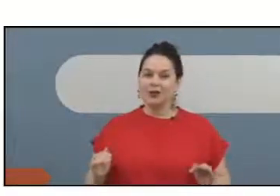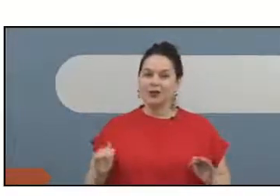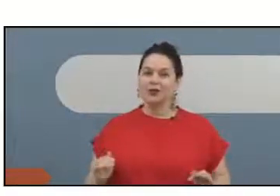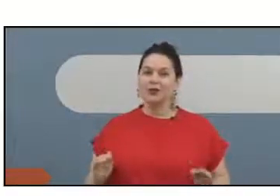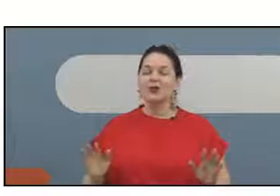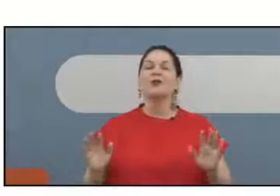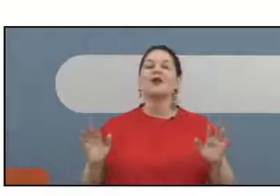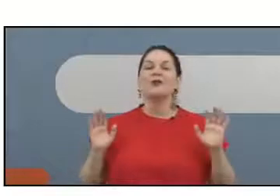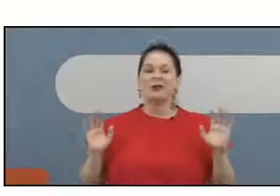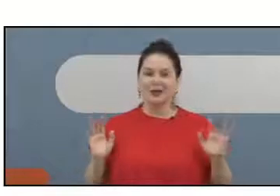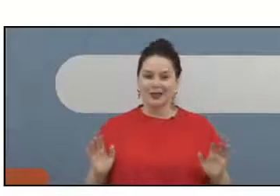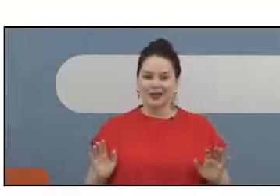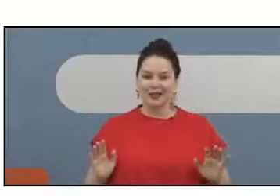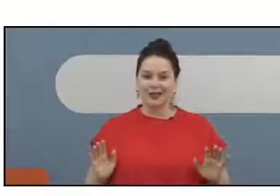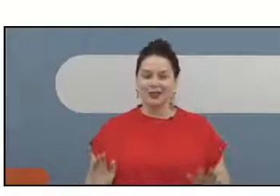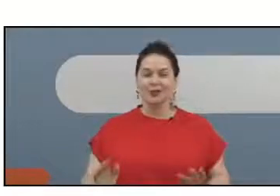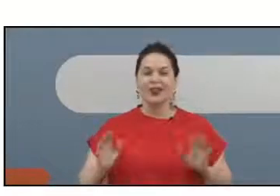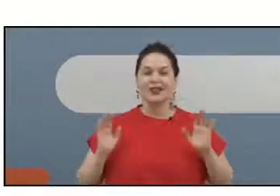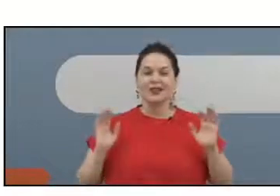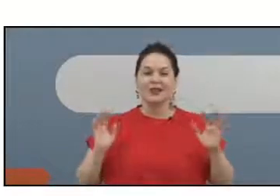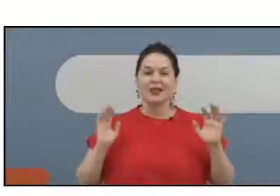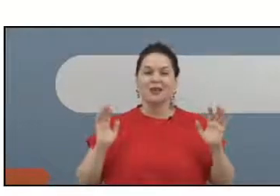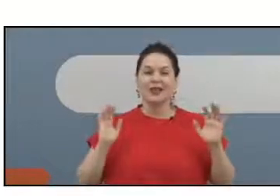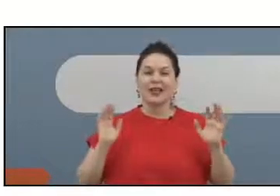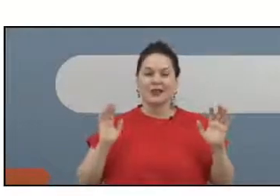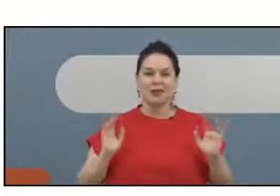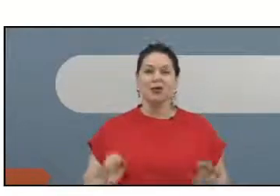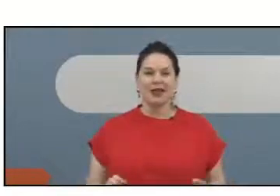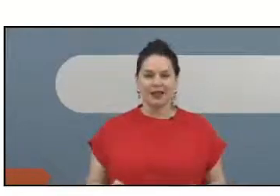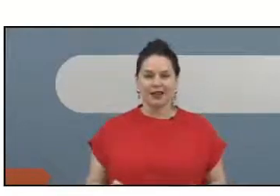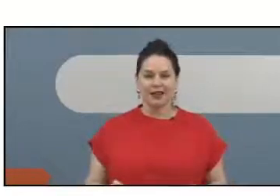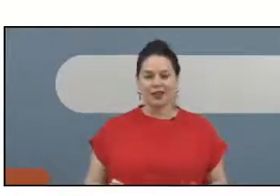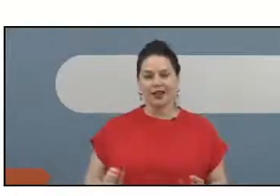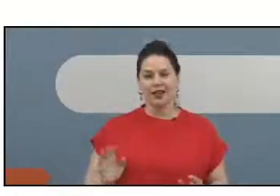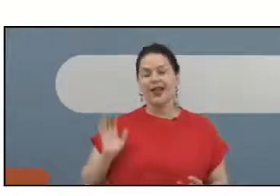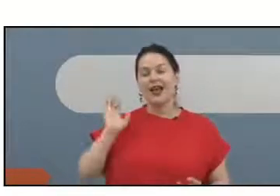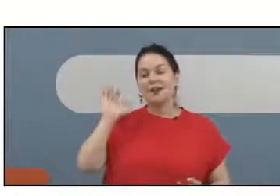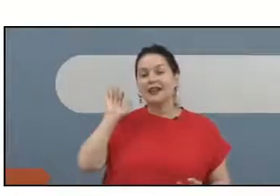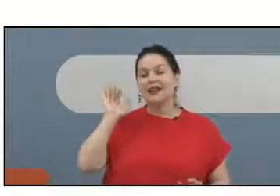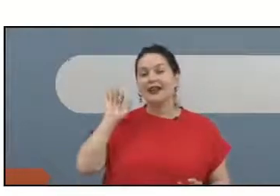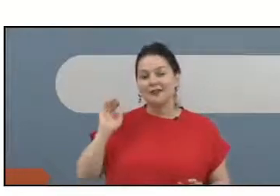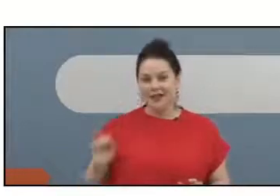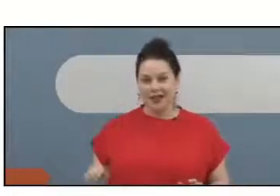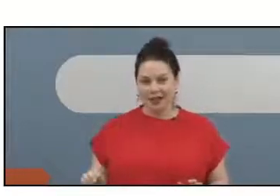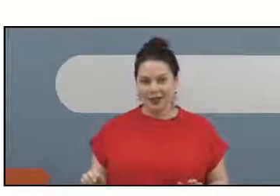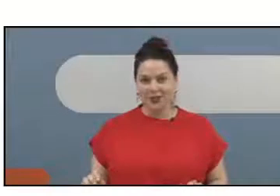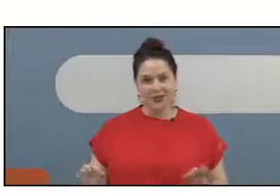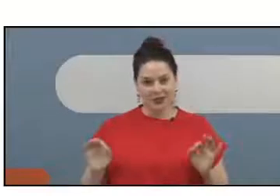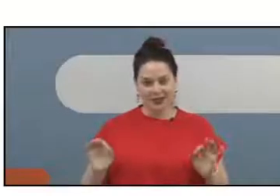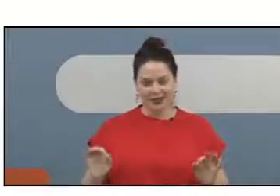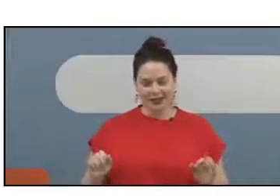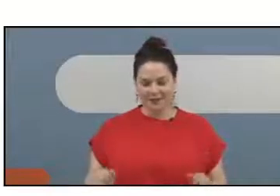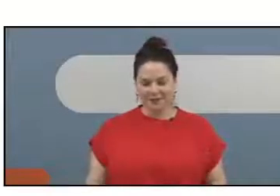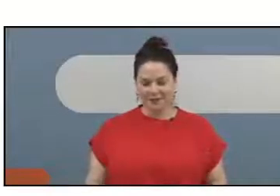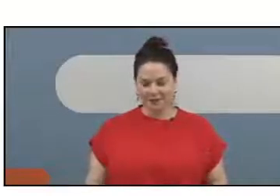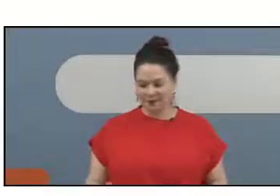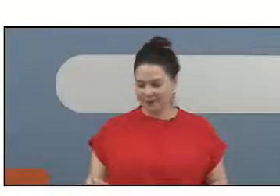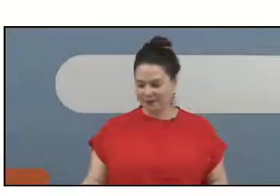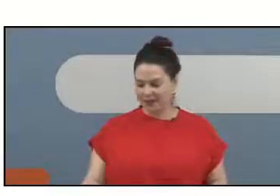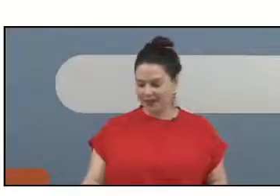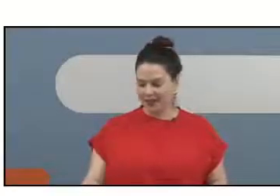לך מגבלות אנושיות, שלא תעוף על עצמך, שלא תעשה יותר מדי סיפור מההצלחה שלך. אתה מתקרב מדי לשמש,